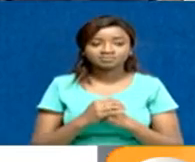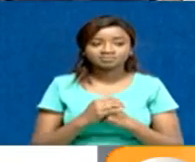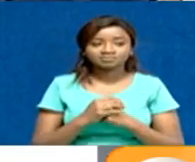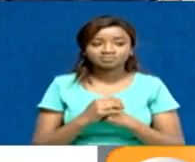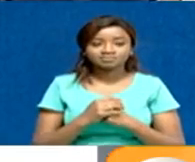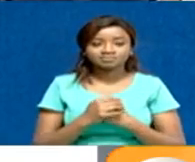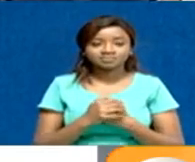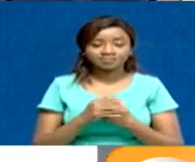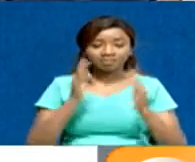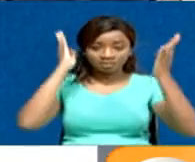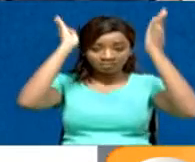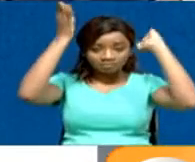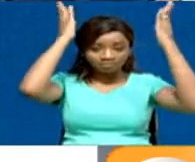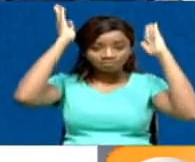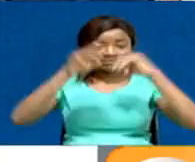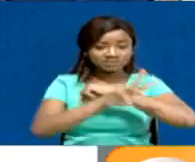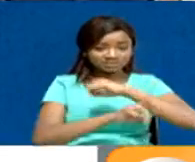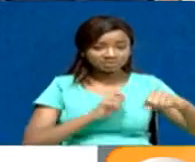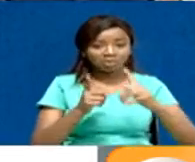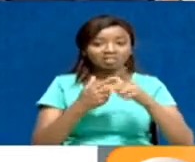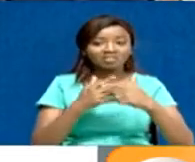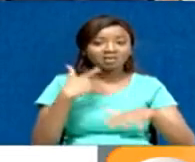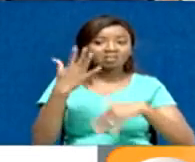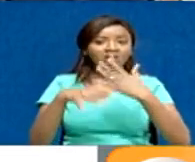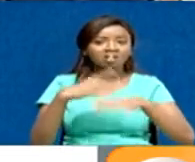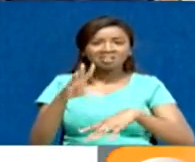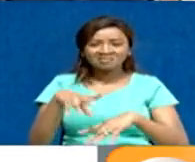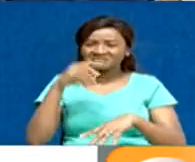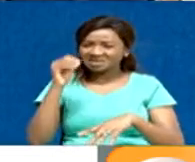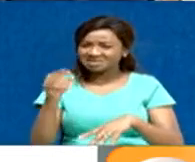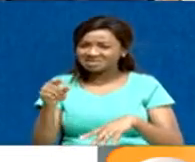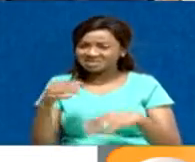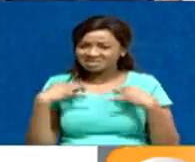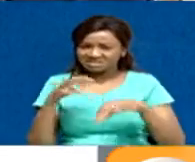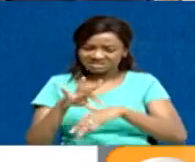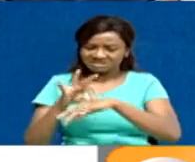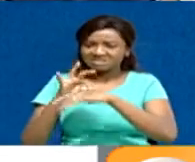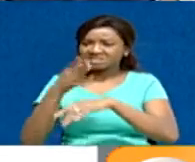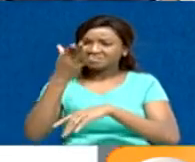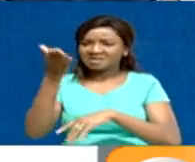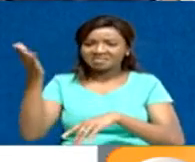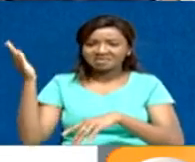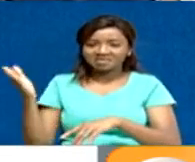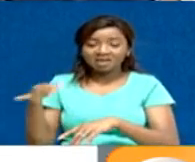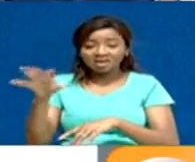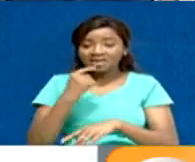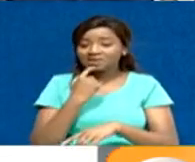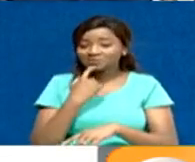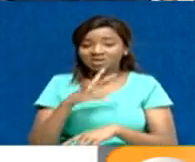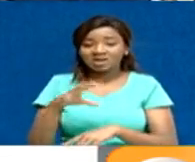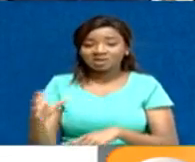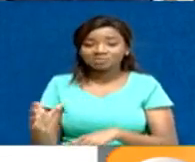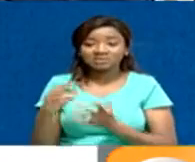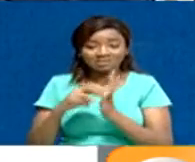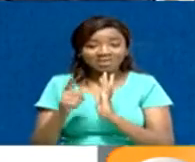visa vya punda kuibwa na baadaye mizoga kupatikana msituni bila ngozi vimekithiri katika maeneo ya Loima, kaunti ya Turkana. Na